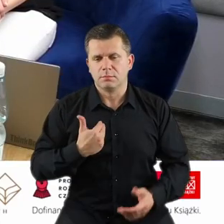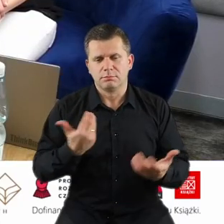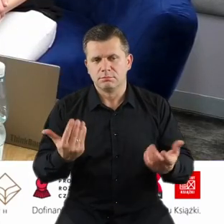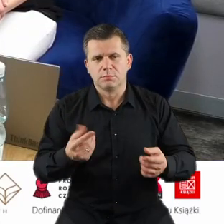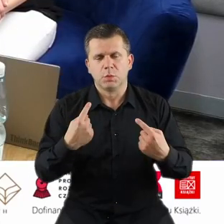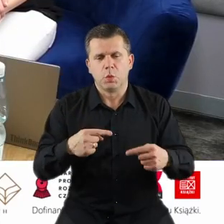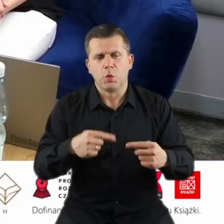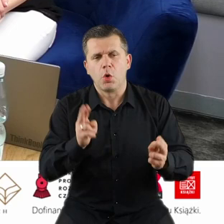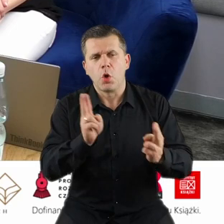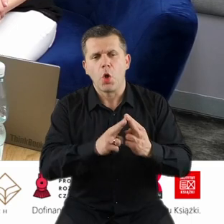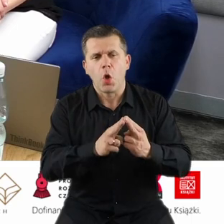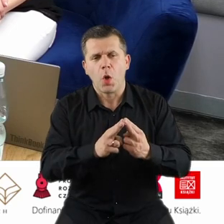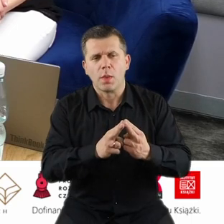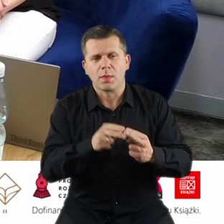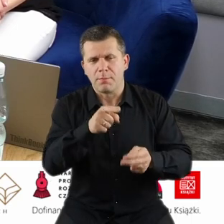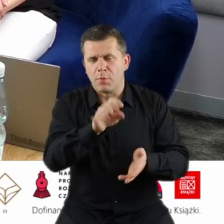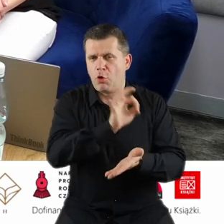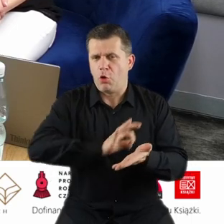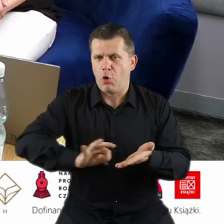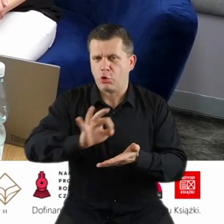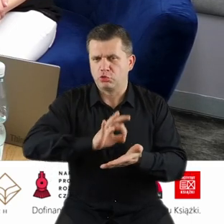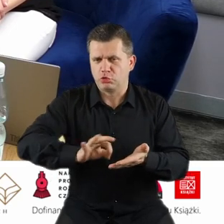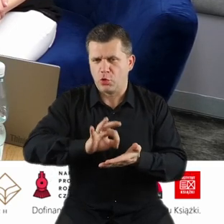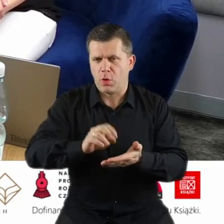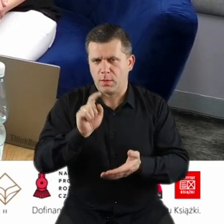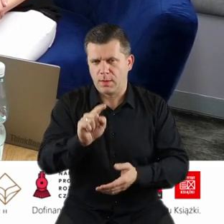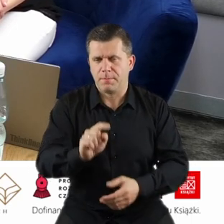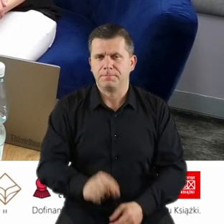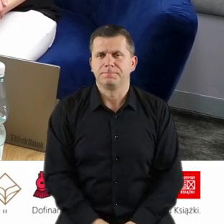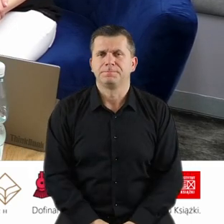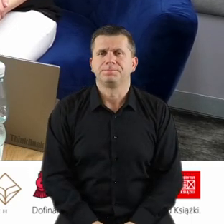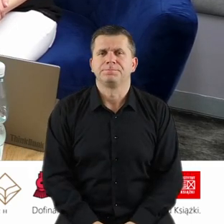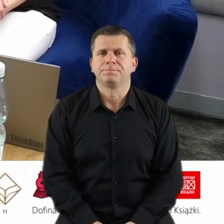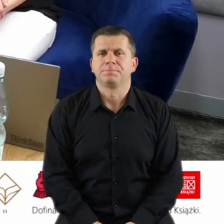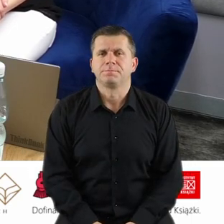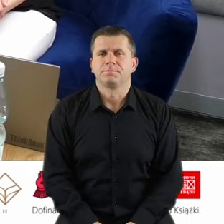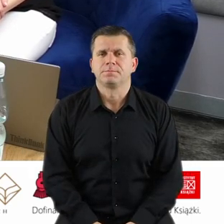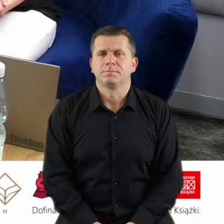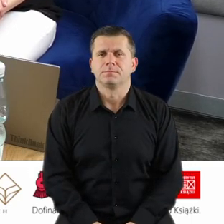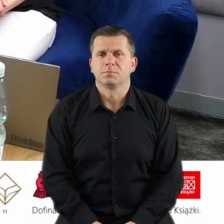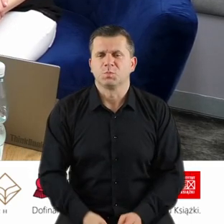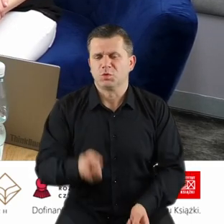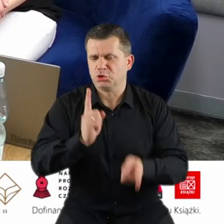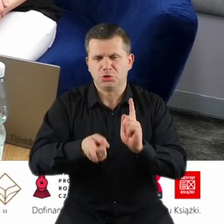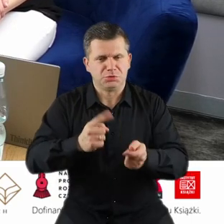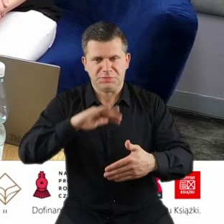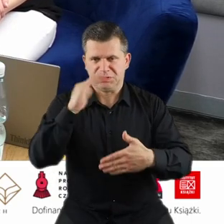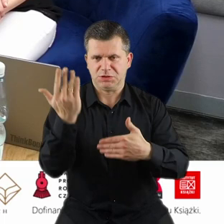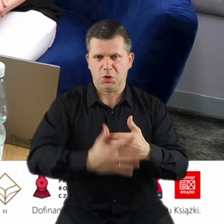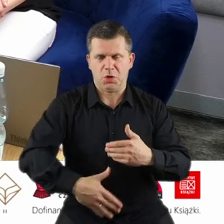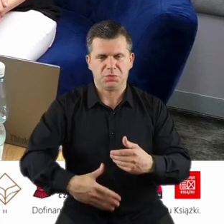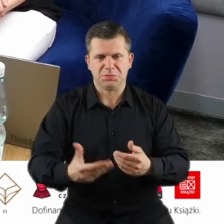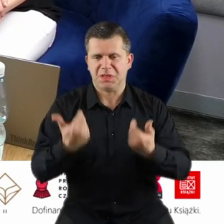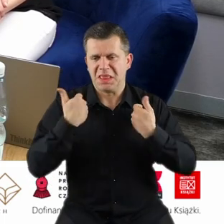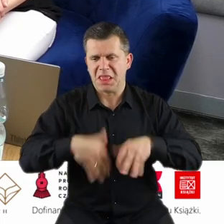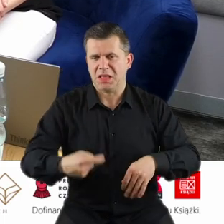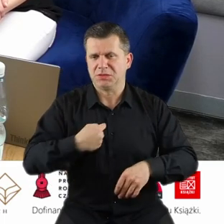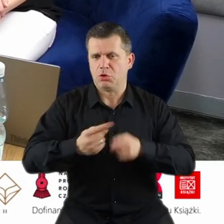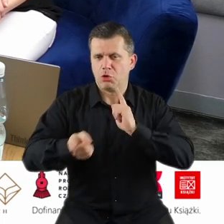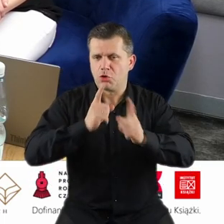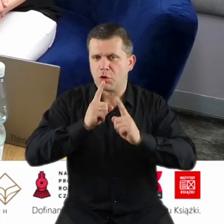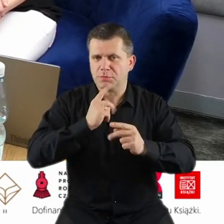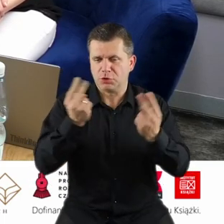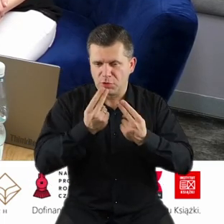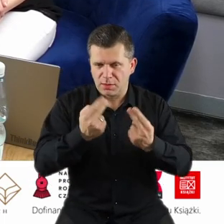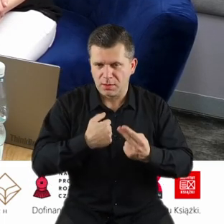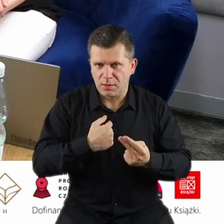taką osobą. Co więcej, ten kontakt między mną a tym ośrodkiem no, dość szybko się zakończył. Nie chciałem ze mną rozmawiać